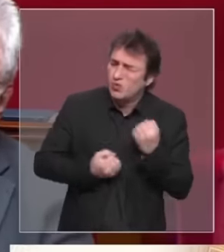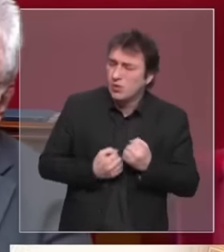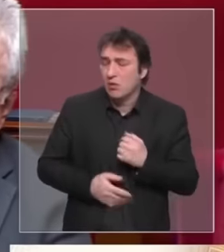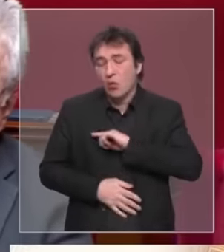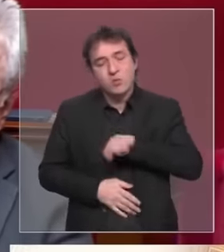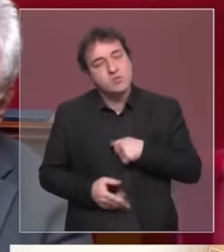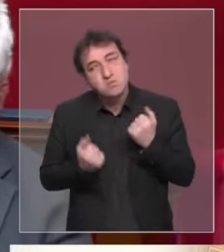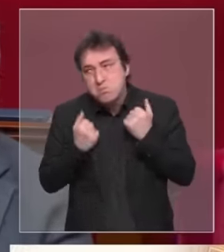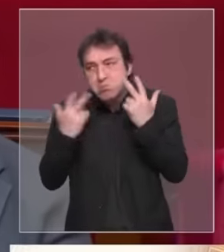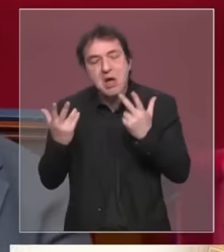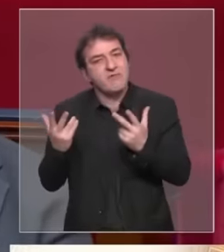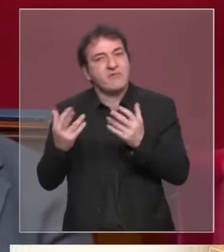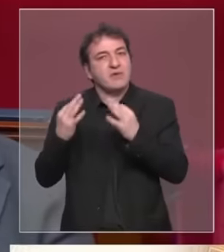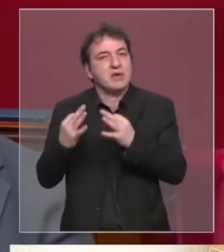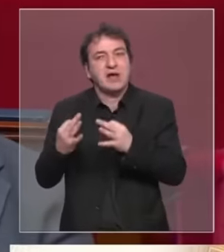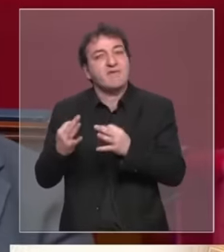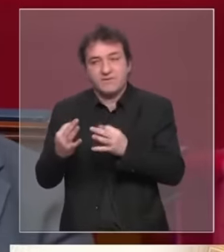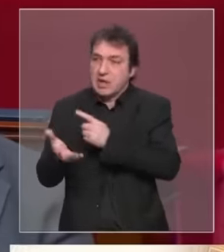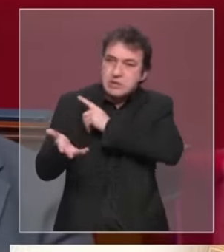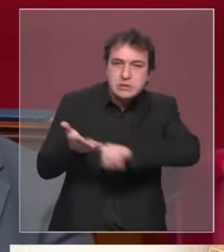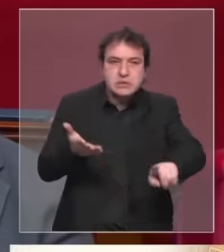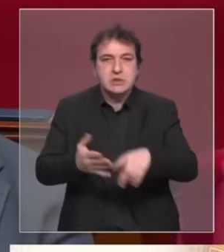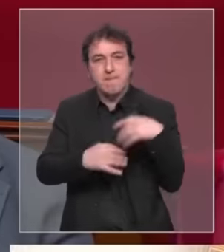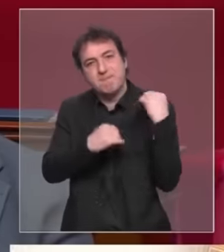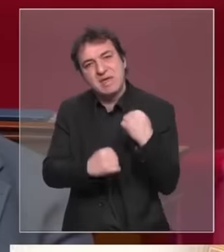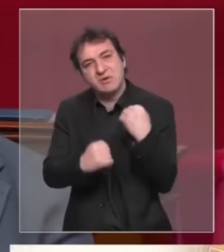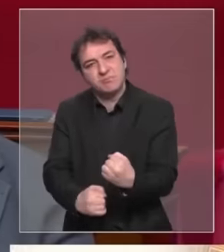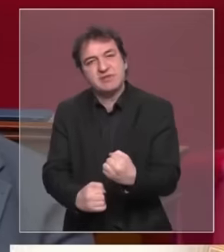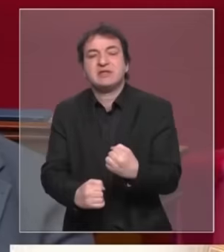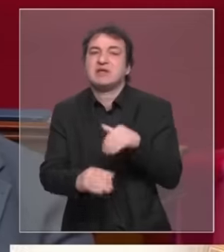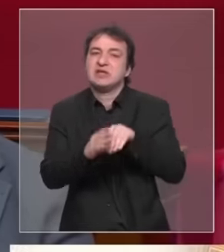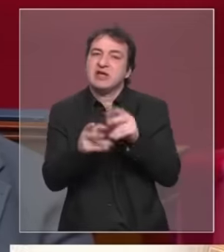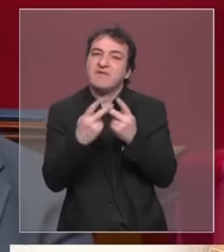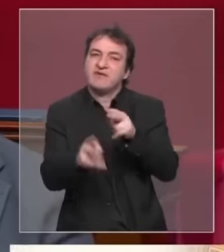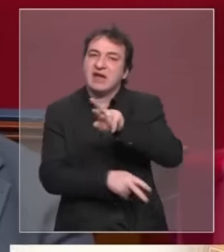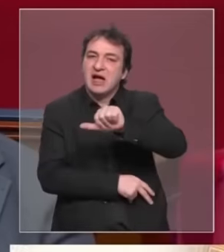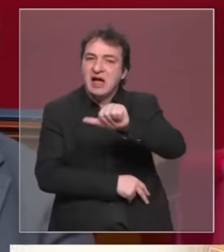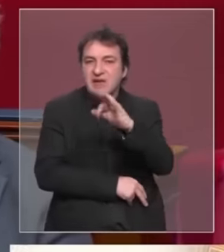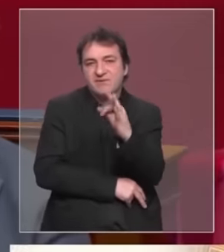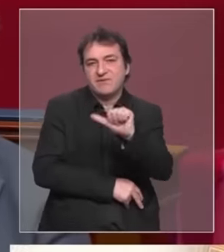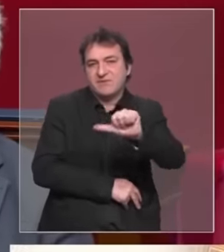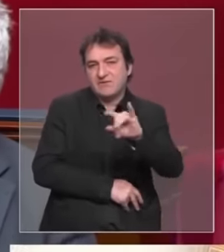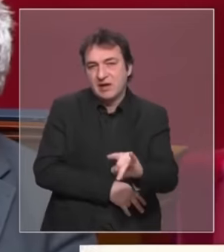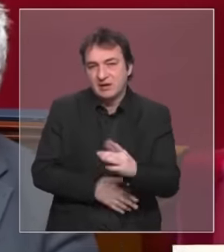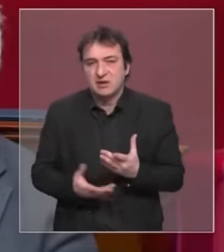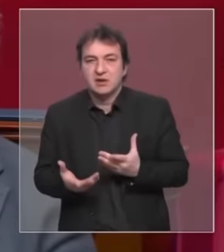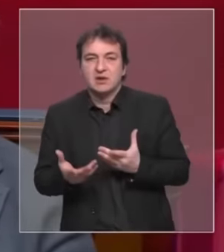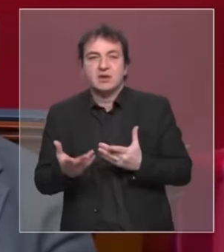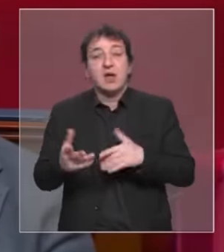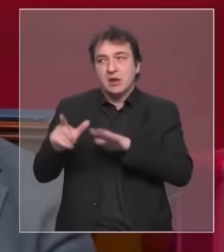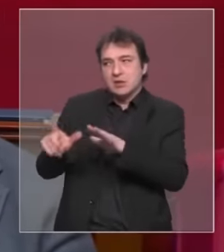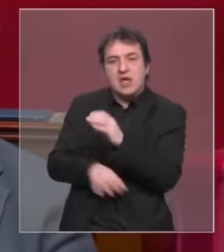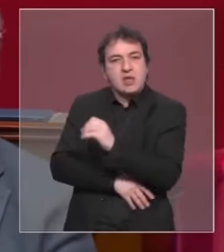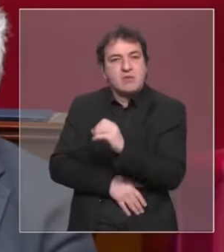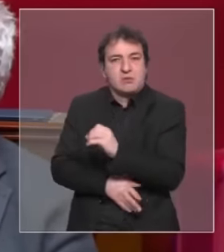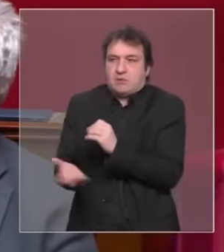pas devant le massacre qui s'amplifie désormais à Rafah et que les crimes insoutenables du 7 octobre ne peuvent justifier. Quels actes